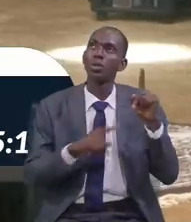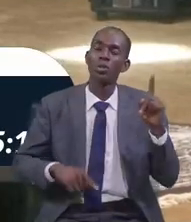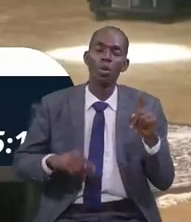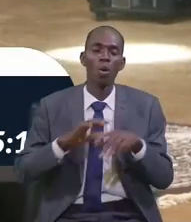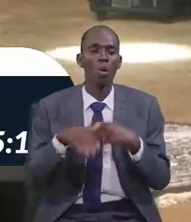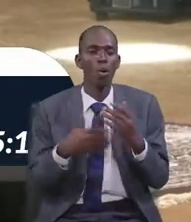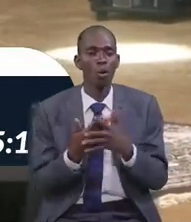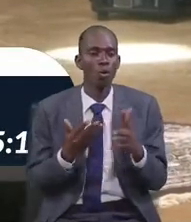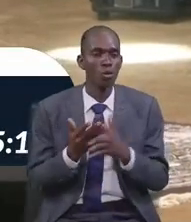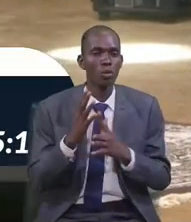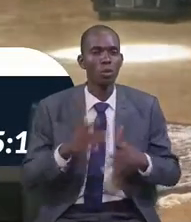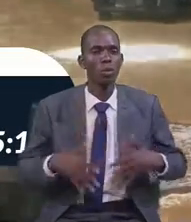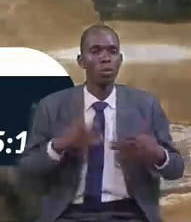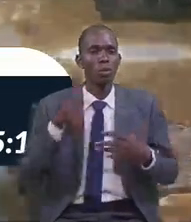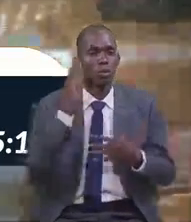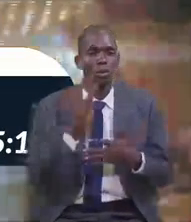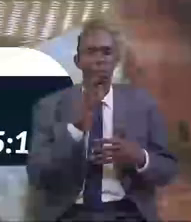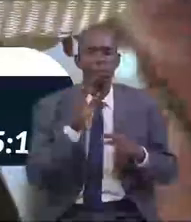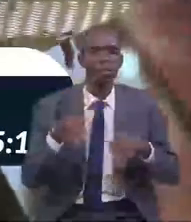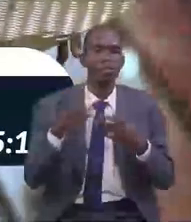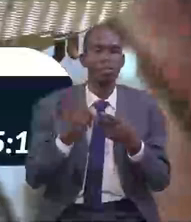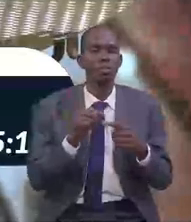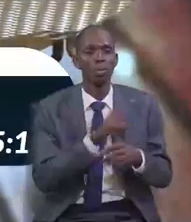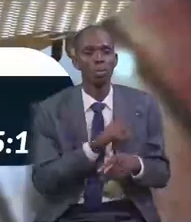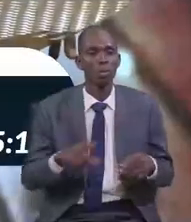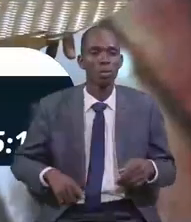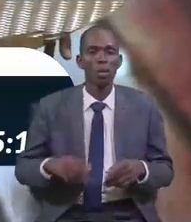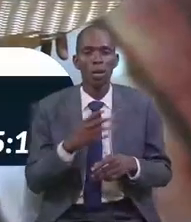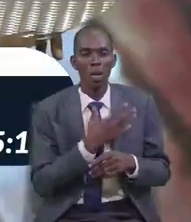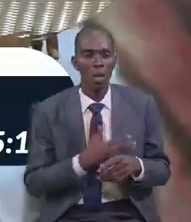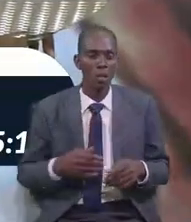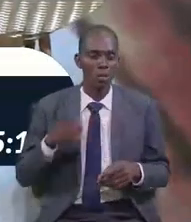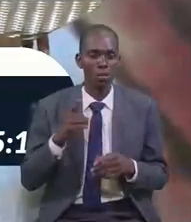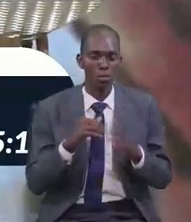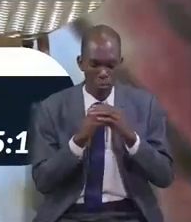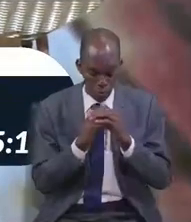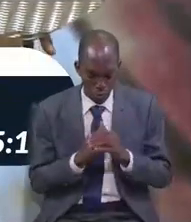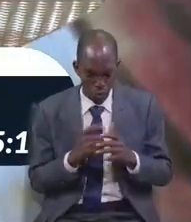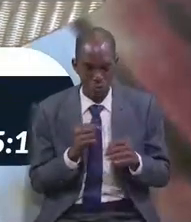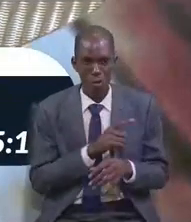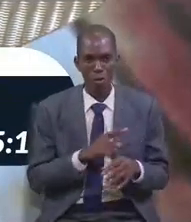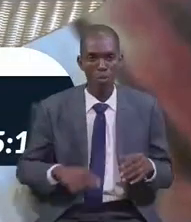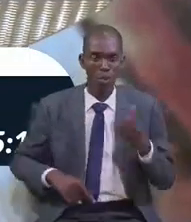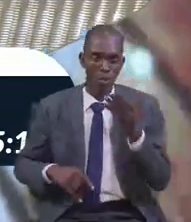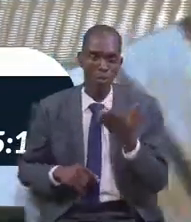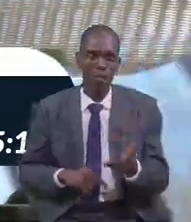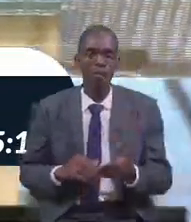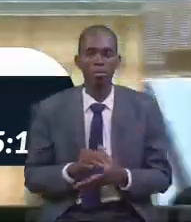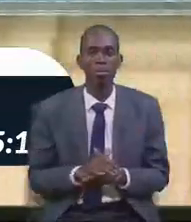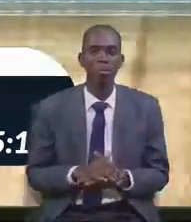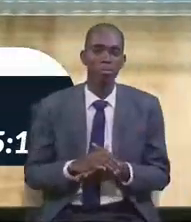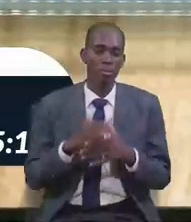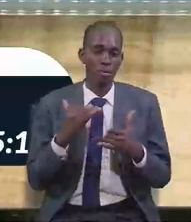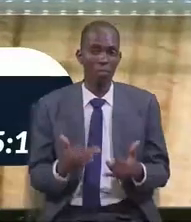à l'Éternel. Et il se prosternait là devant l'Éternel. La mère